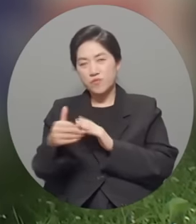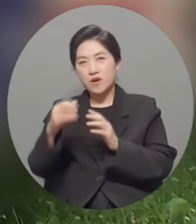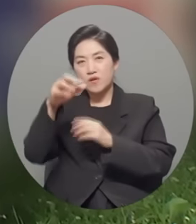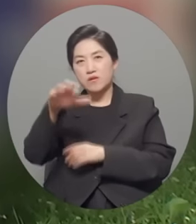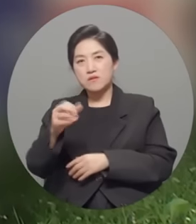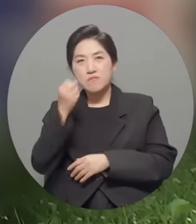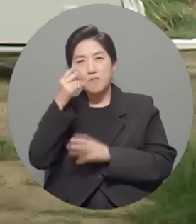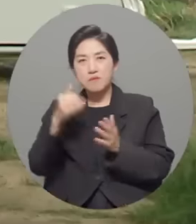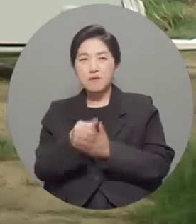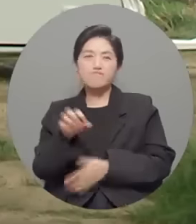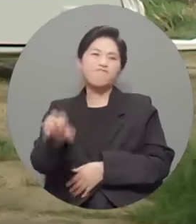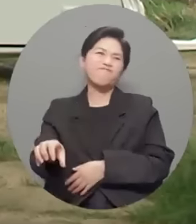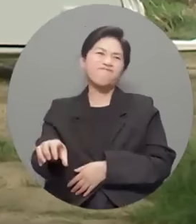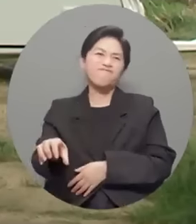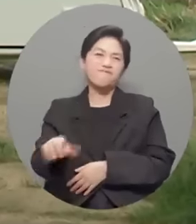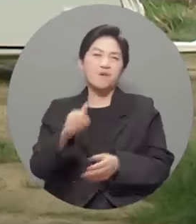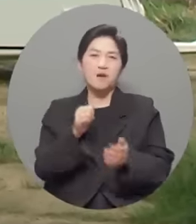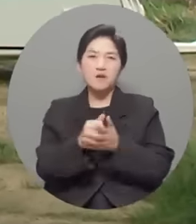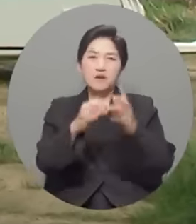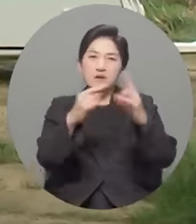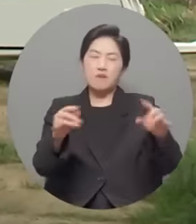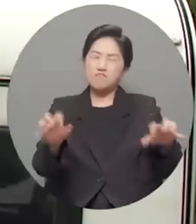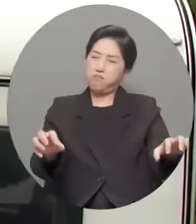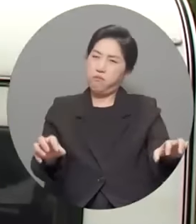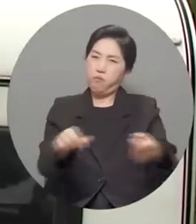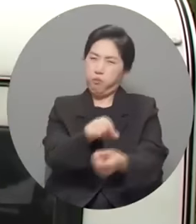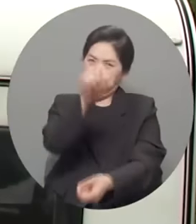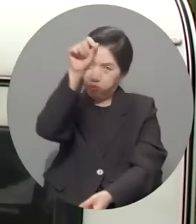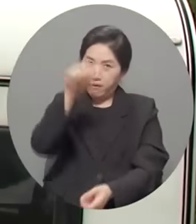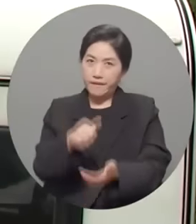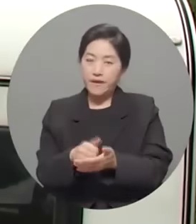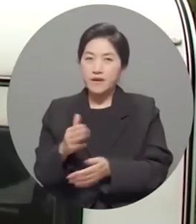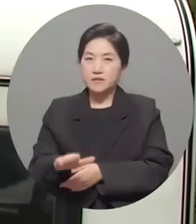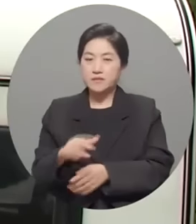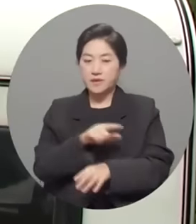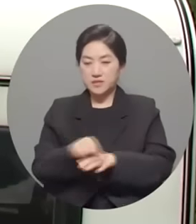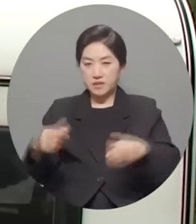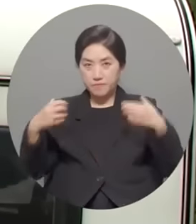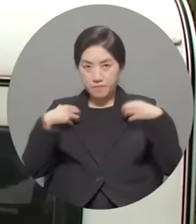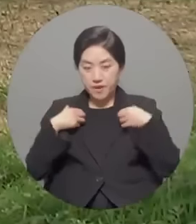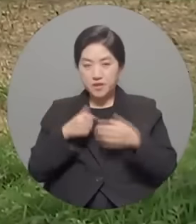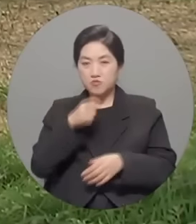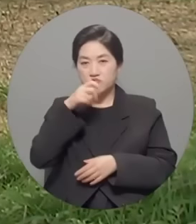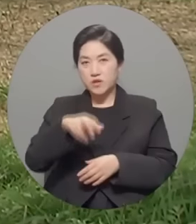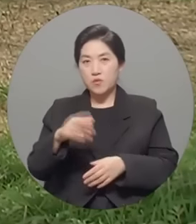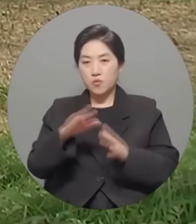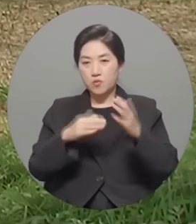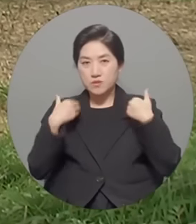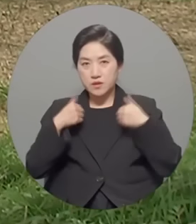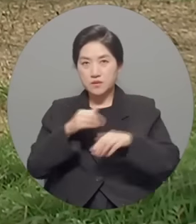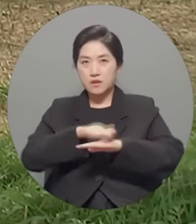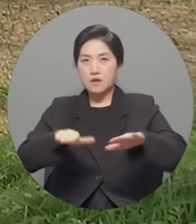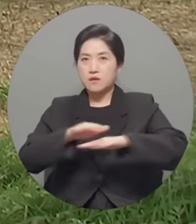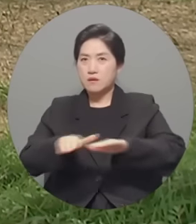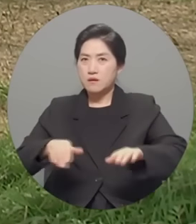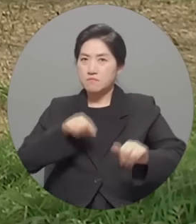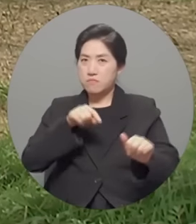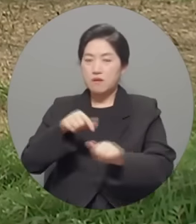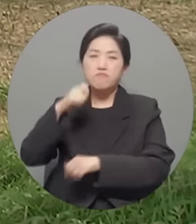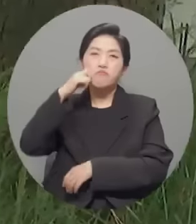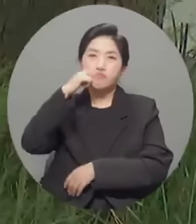달째 장박 텐트와 캠핑카 몫입니다. 그러나 자치단체나 수자원 공사에서 나서서 대응하기도